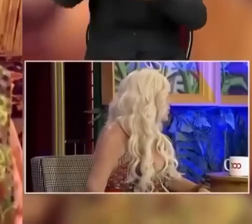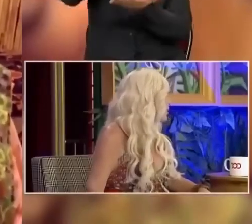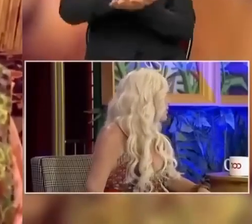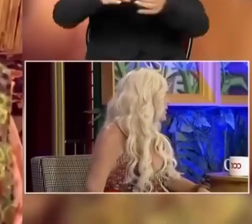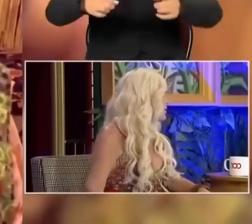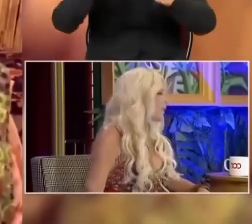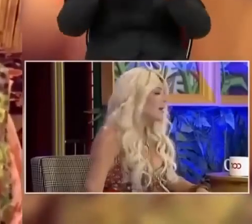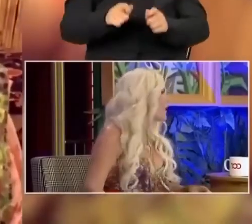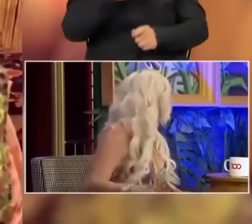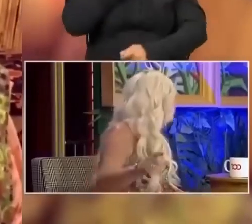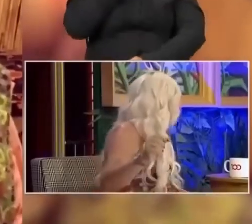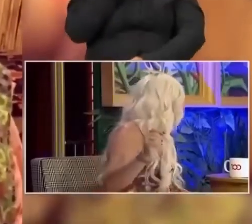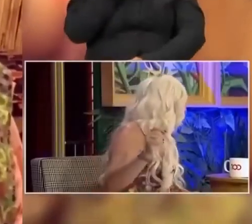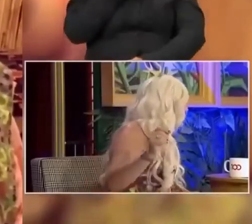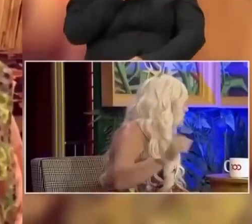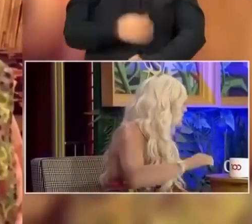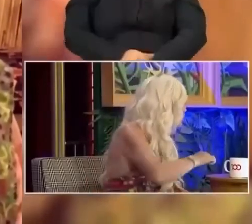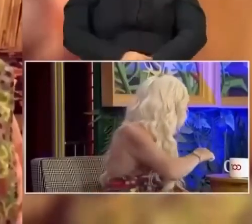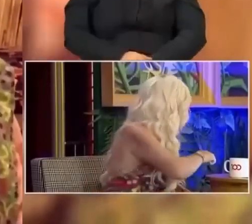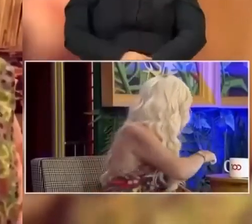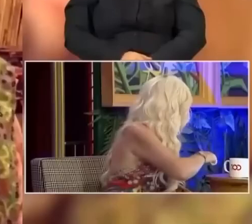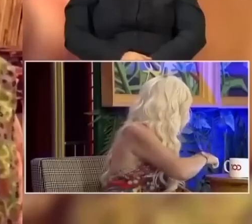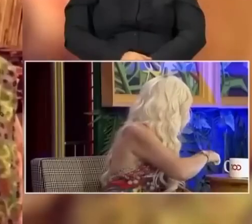Çeviririz. Çeviririz